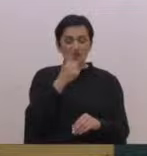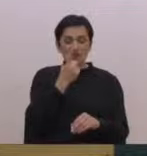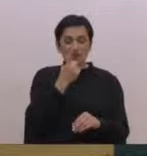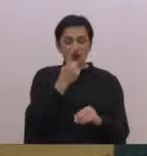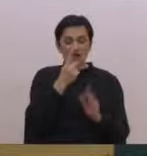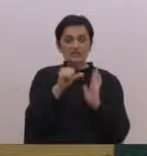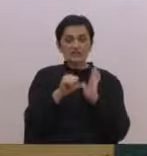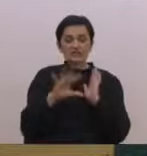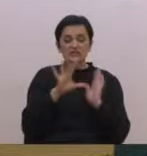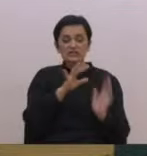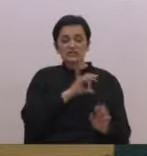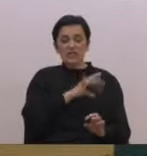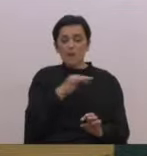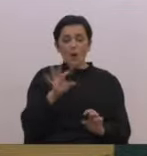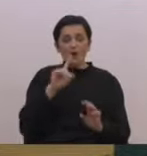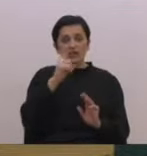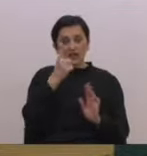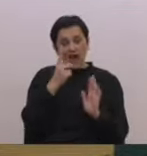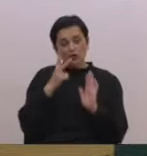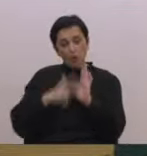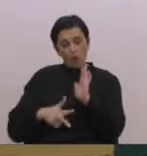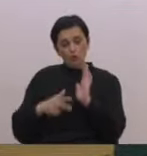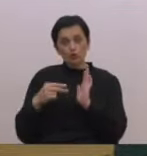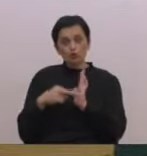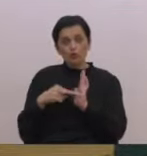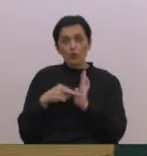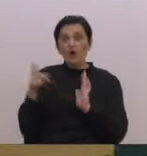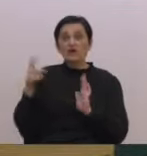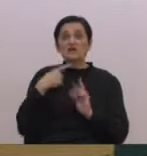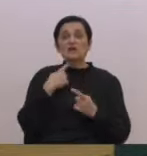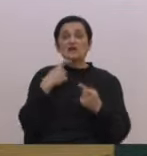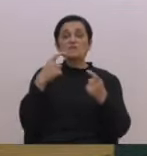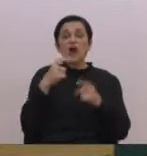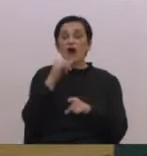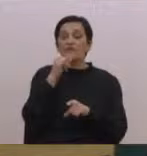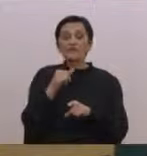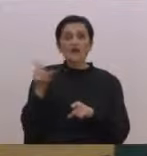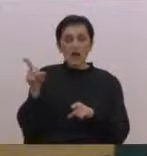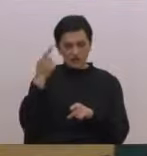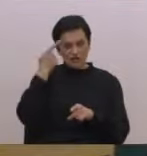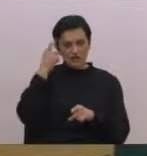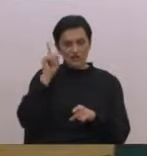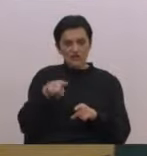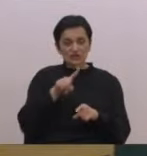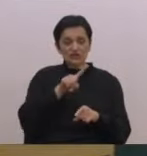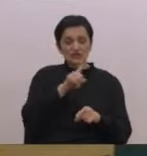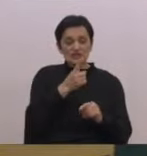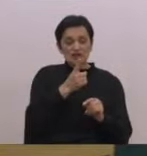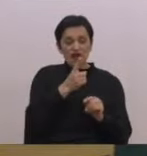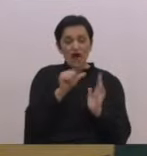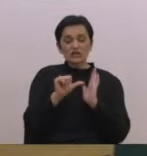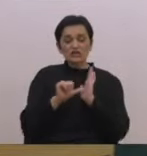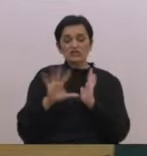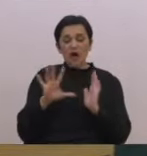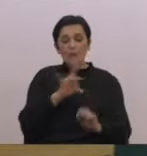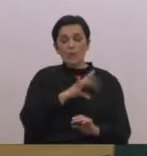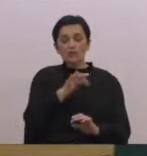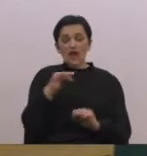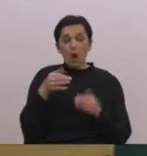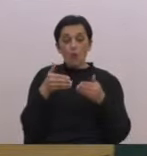cdeba, cdeba lari da otchmoci. Magram amaze chmas verigheb, zusta dicit, rom lari da samulta cu tetrat modis poti